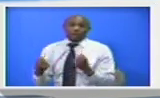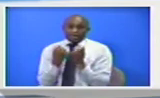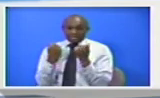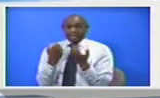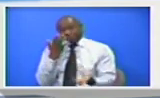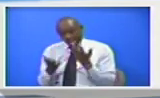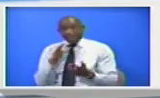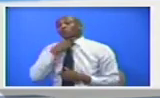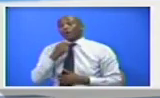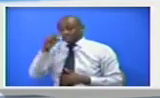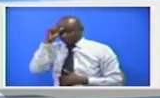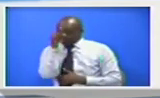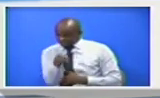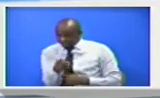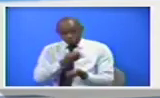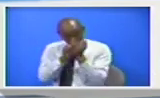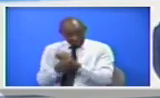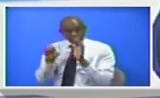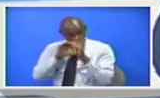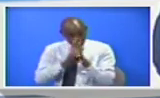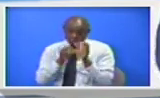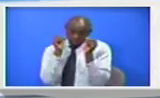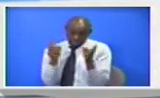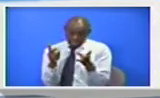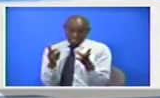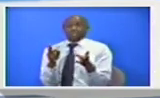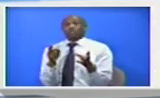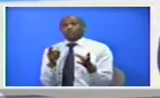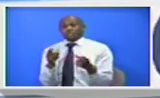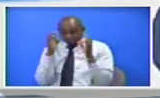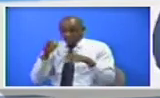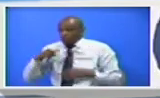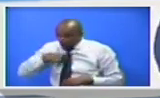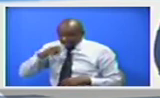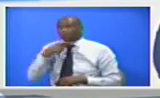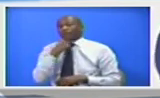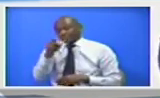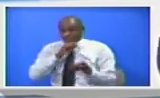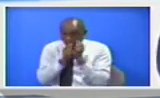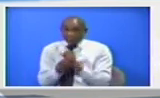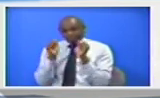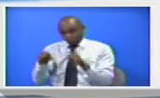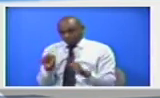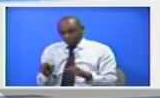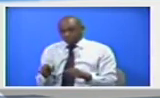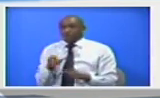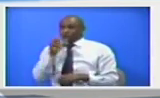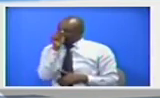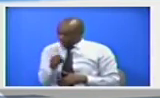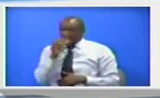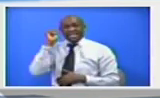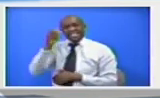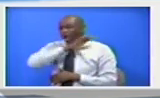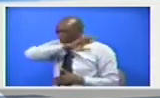ndio serikali ambayo tutataka, itabidi tubadilishe katiba ili tuihalalishe, ili tuwapatie sasa ambapo itakuwa kila